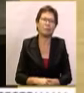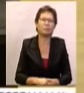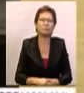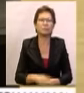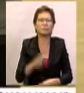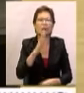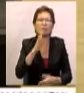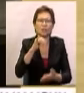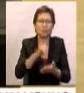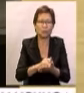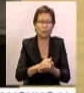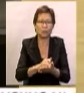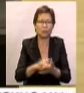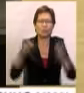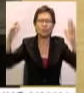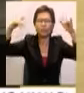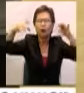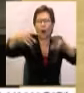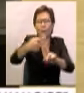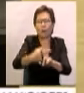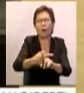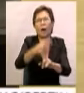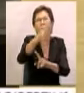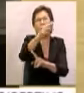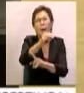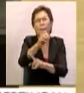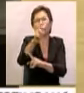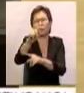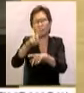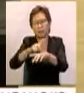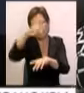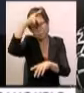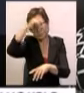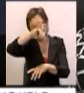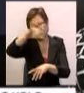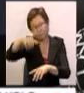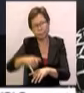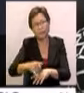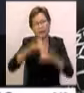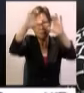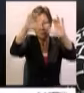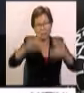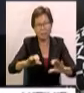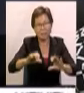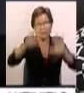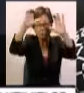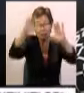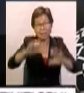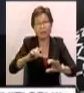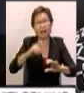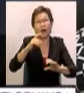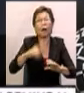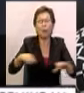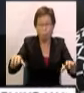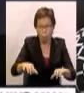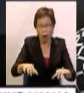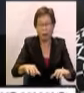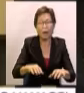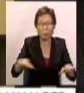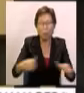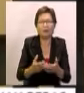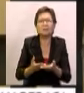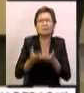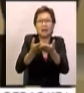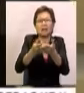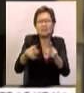Beliau menyatakannya selepas perhimpunan bulanan Kementerian Pengangkutan di Putrajaya. Pendekatan yang akan diambil bagi melaksanakan cadangan itu sama